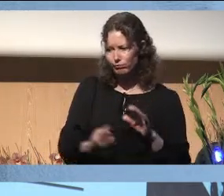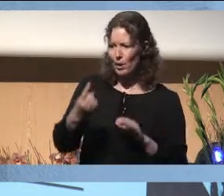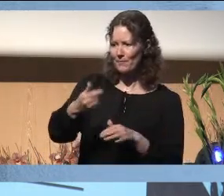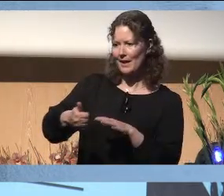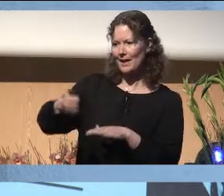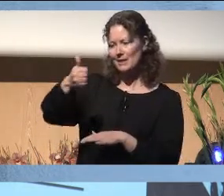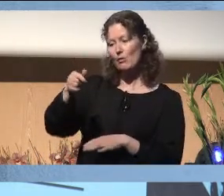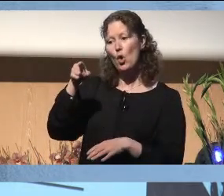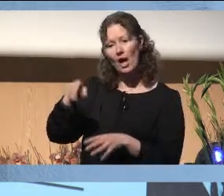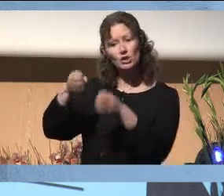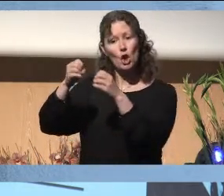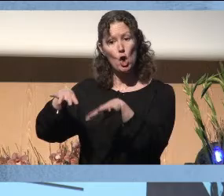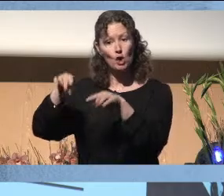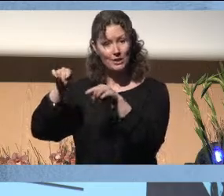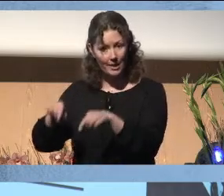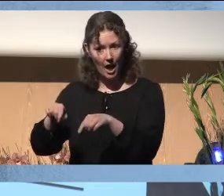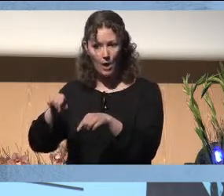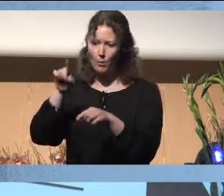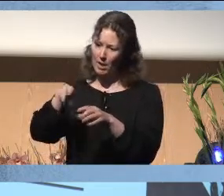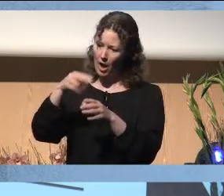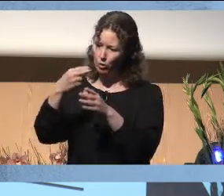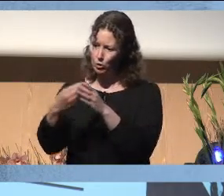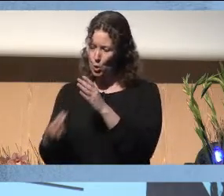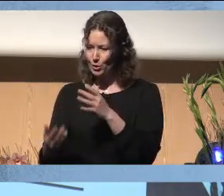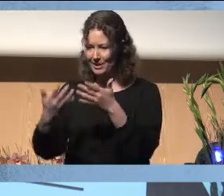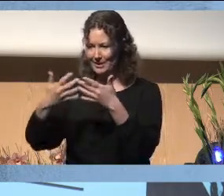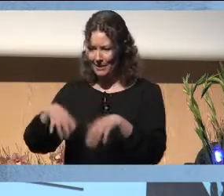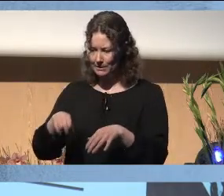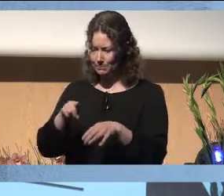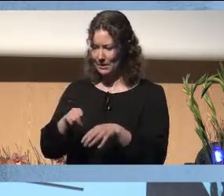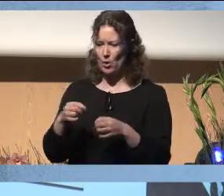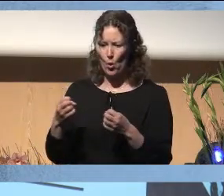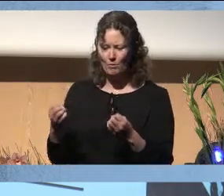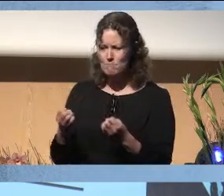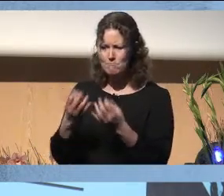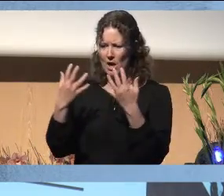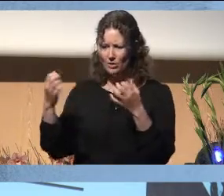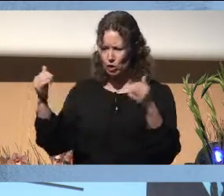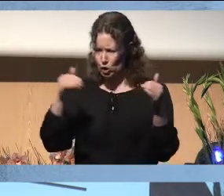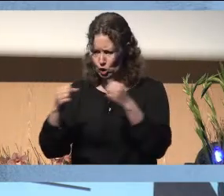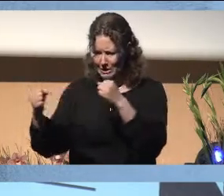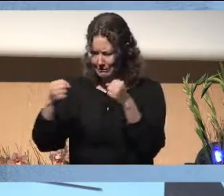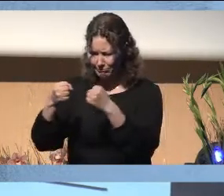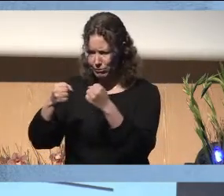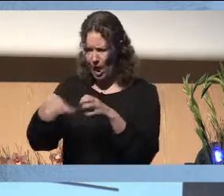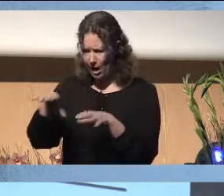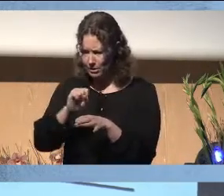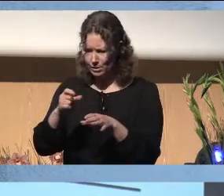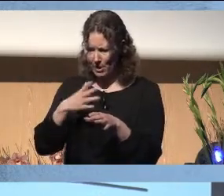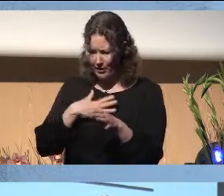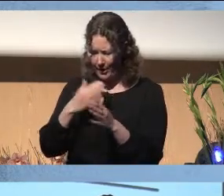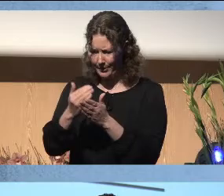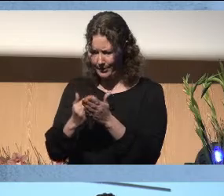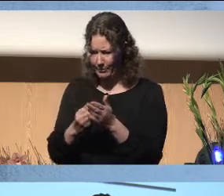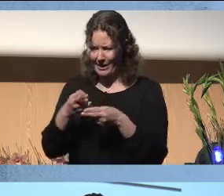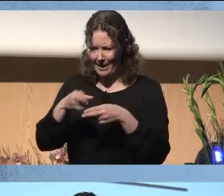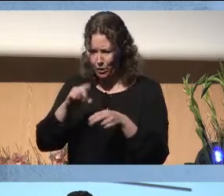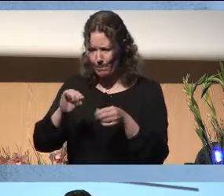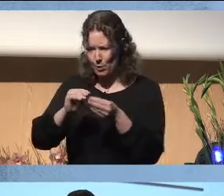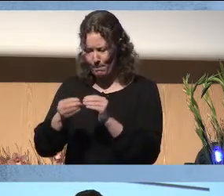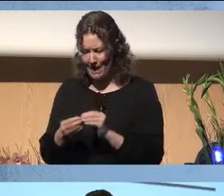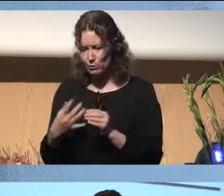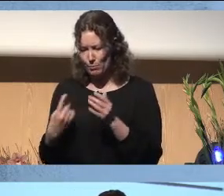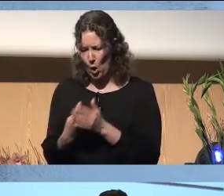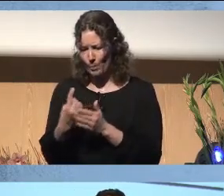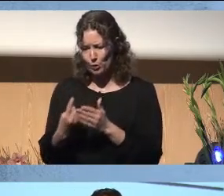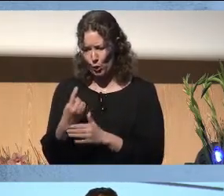förväntas lösa dem och som drunknar då i det som heter firefighting. Och all tid som man har går åt till att rätta problem som har